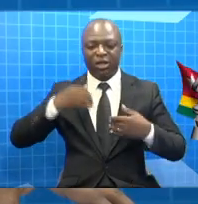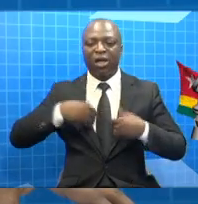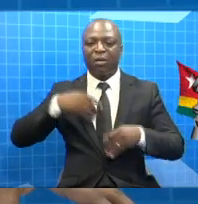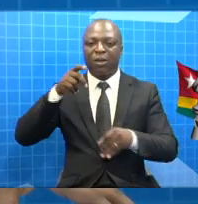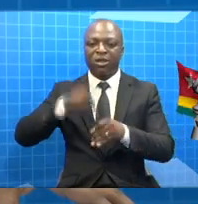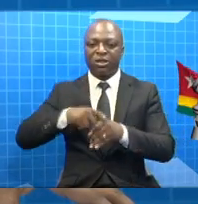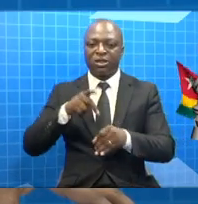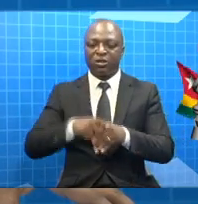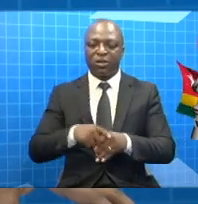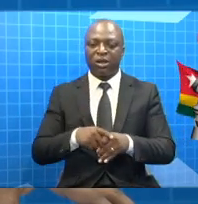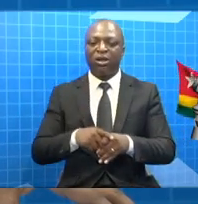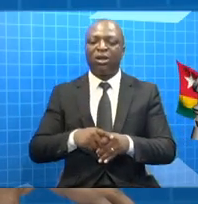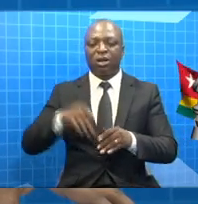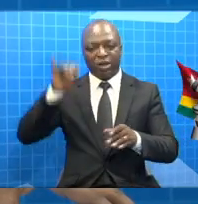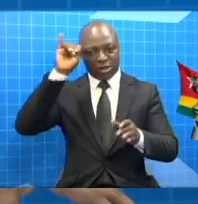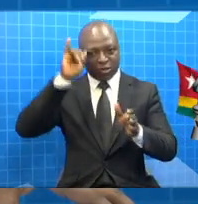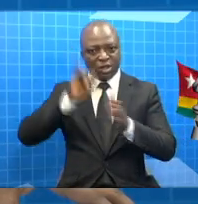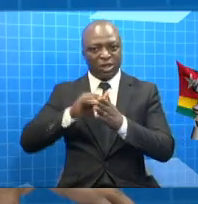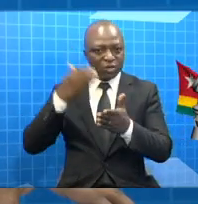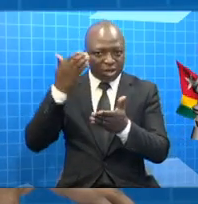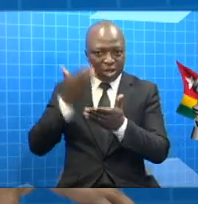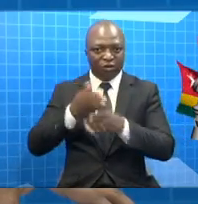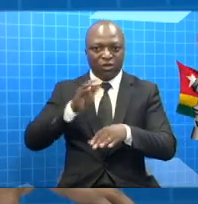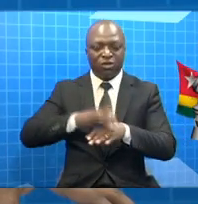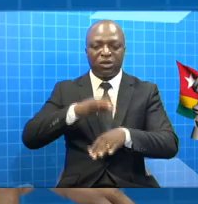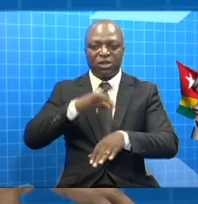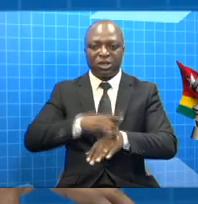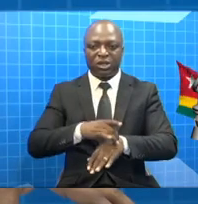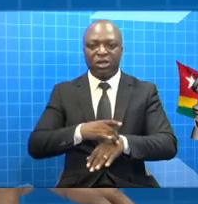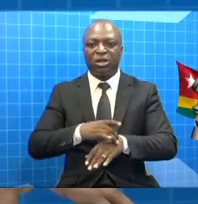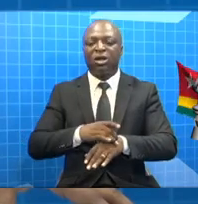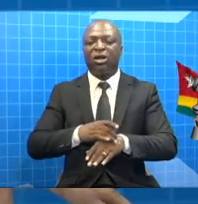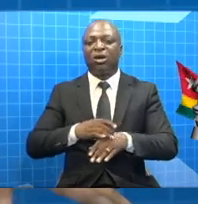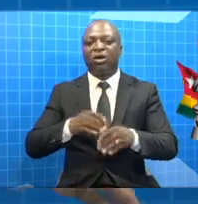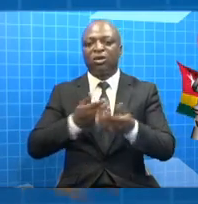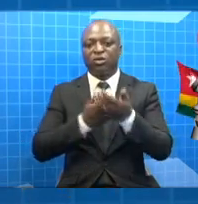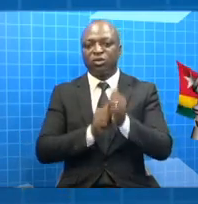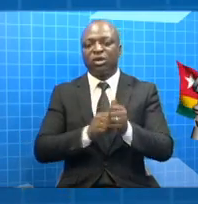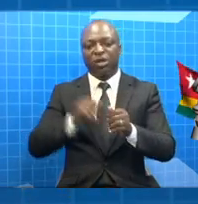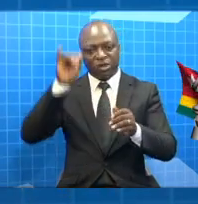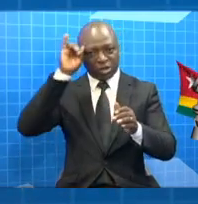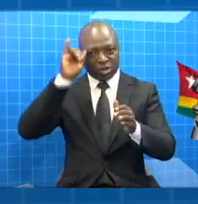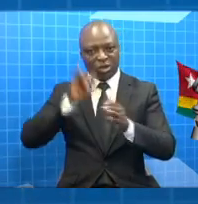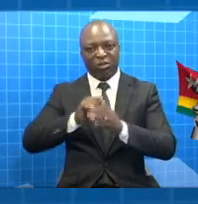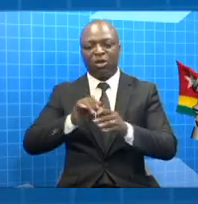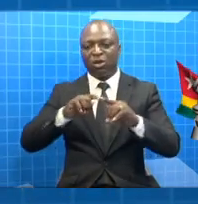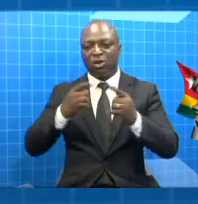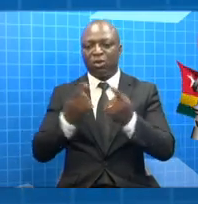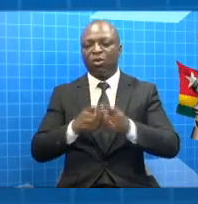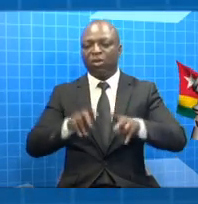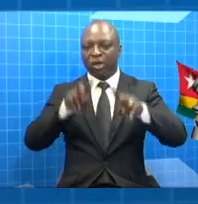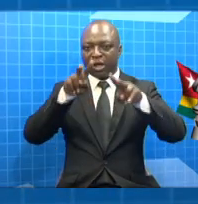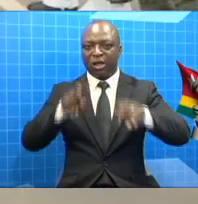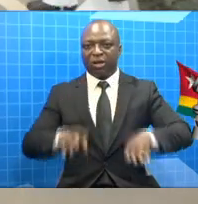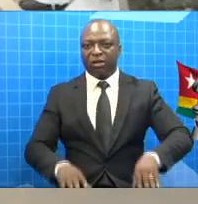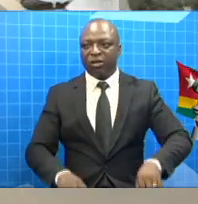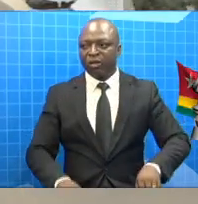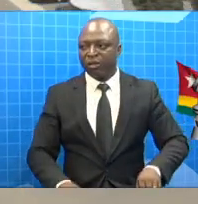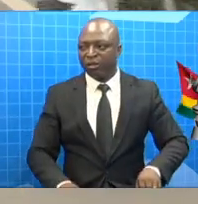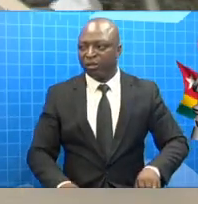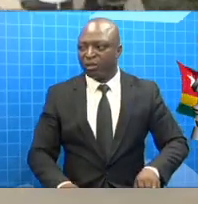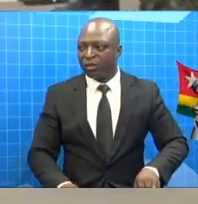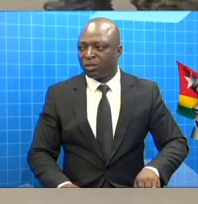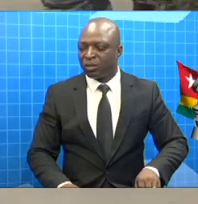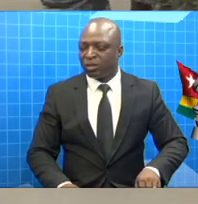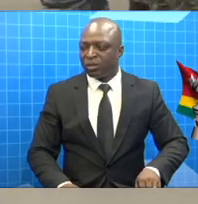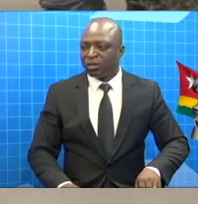part. Les images à son arrivée sur le site. Passage en revue des troupes, Ramdan Bassina.